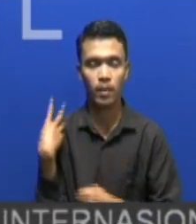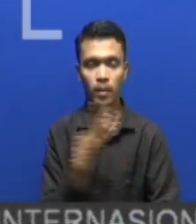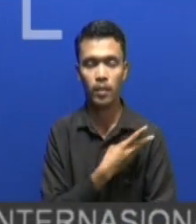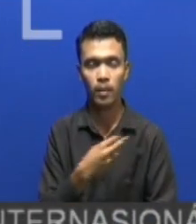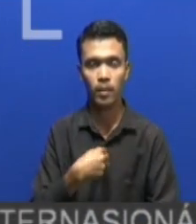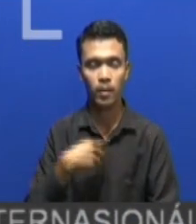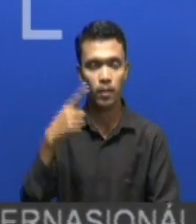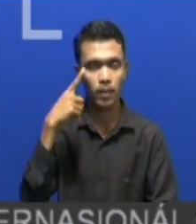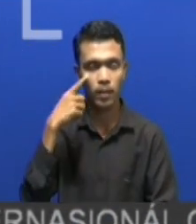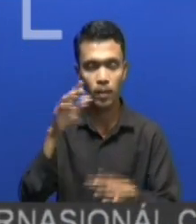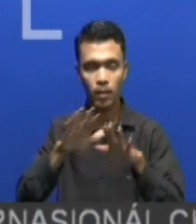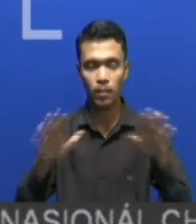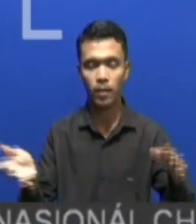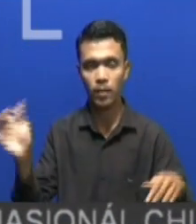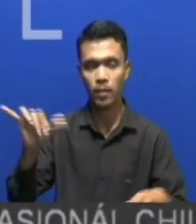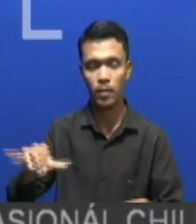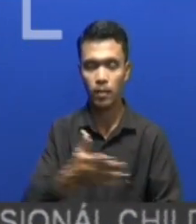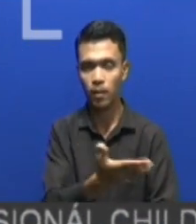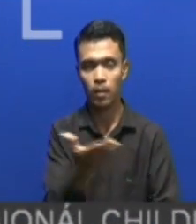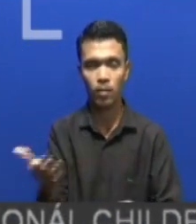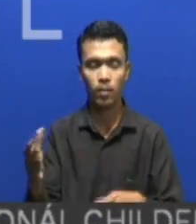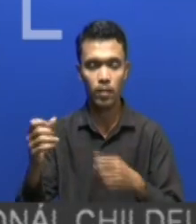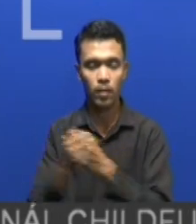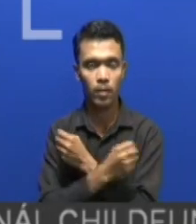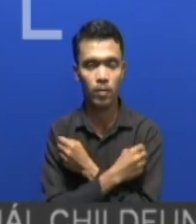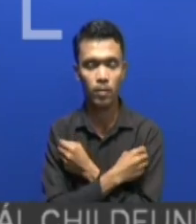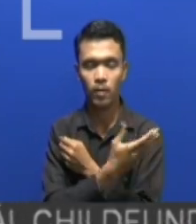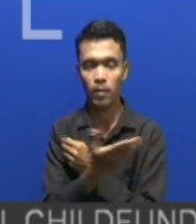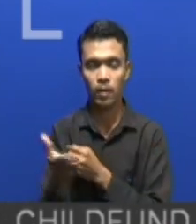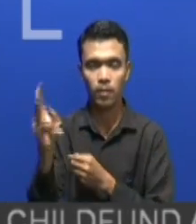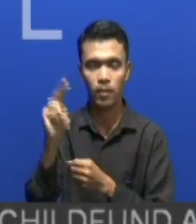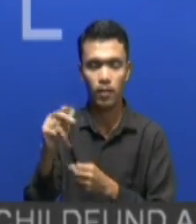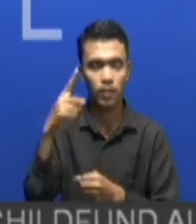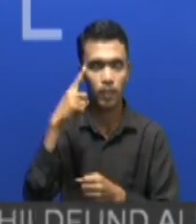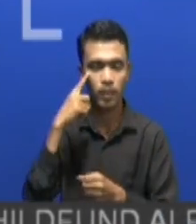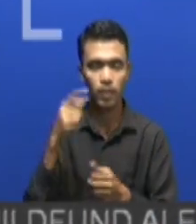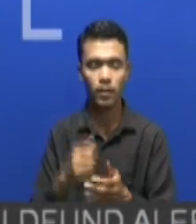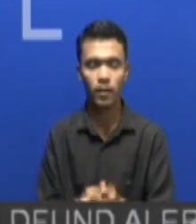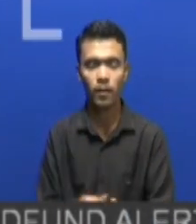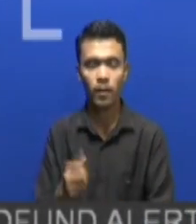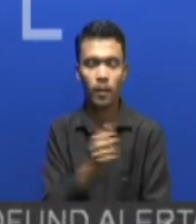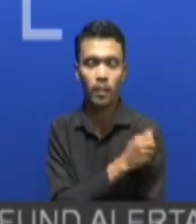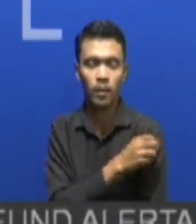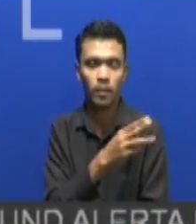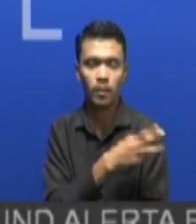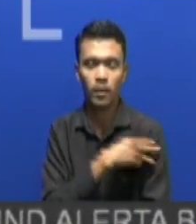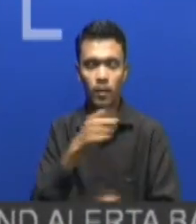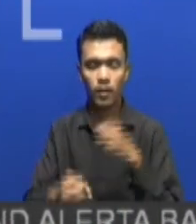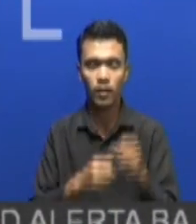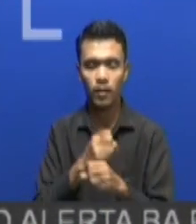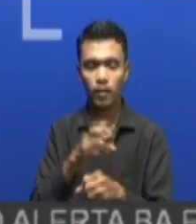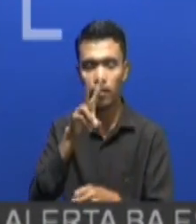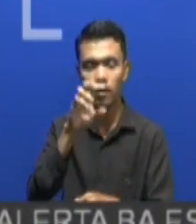hadomi iminia matang. Tuir pesquisa ba prevalência e deficiência matang iha Timor Leste iha tinan rihun